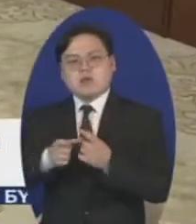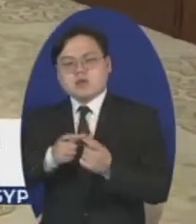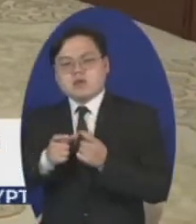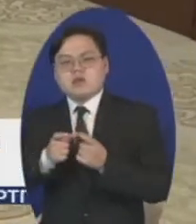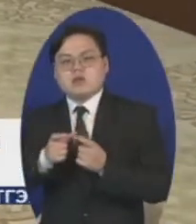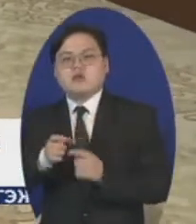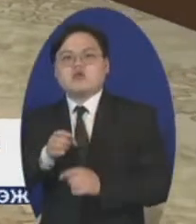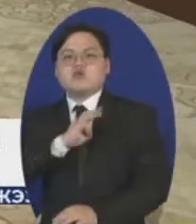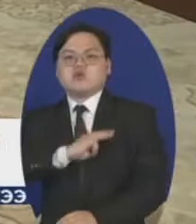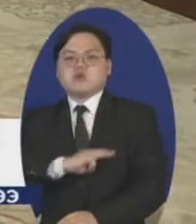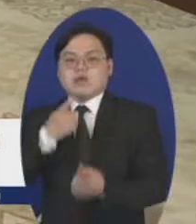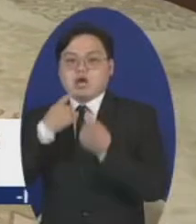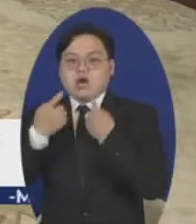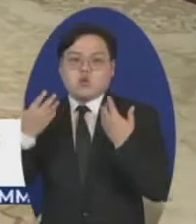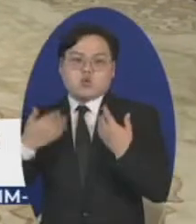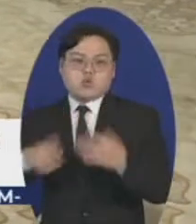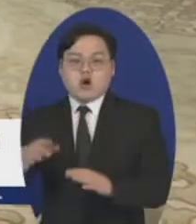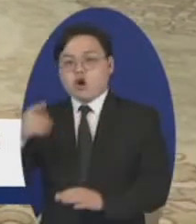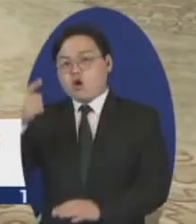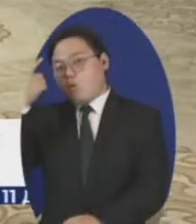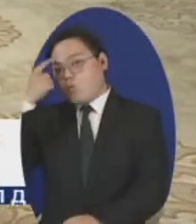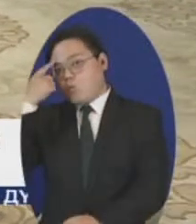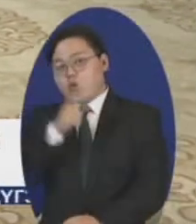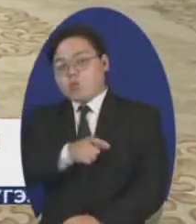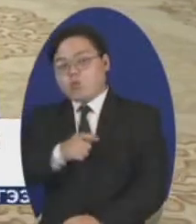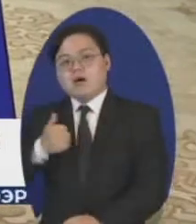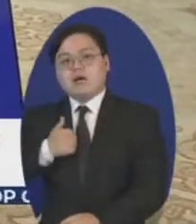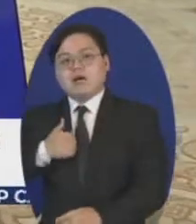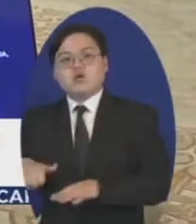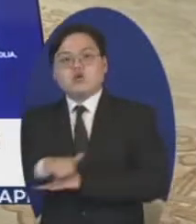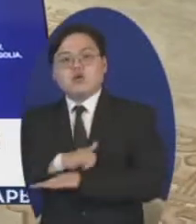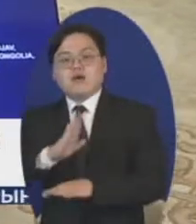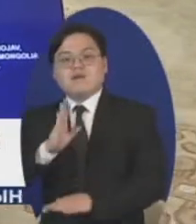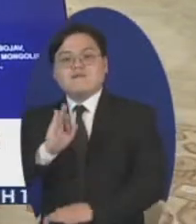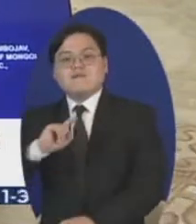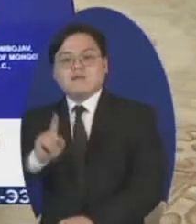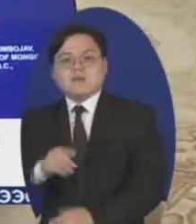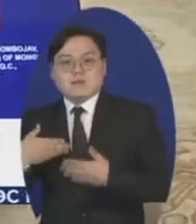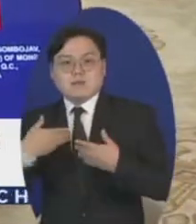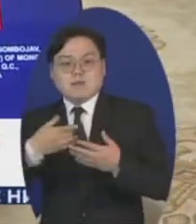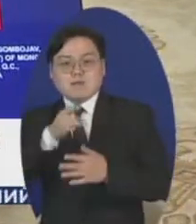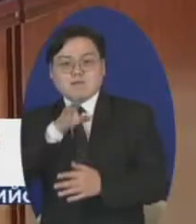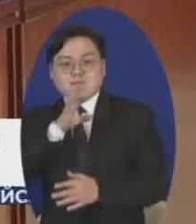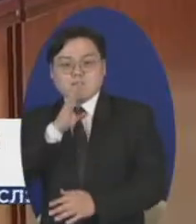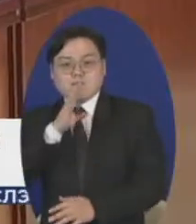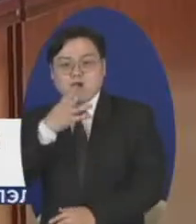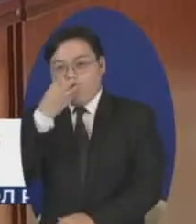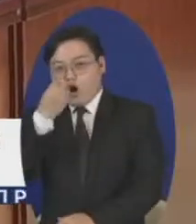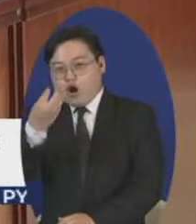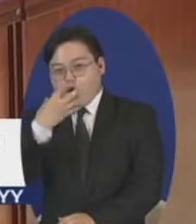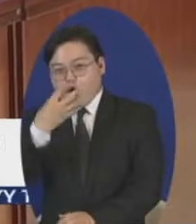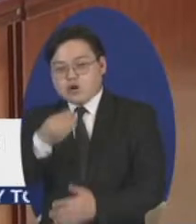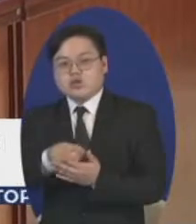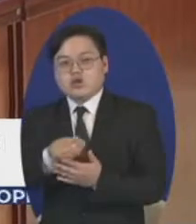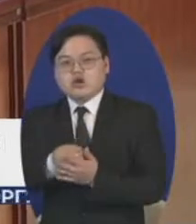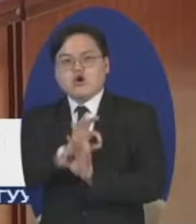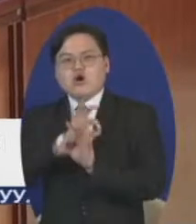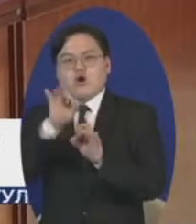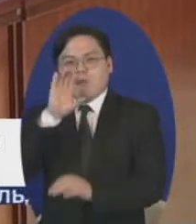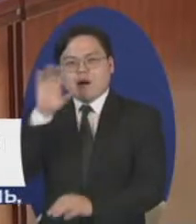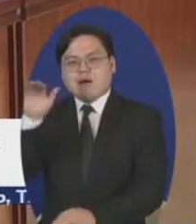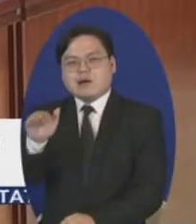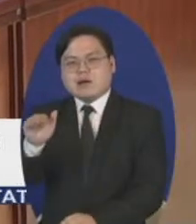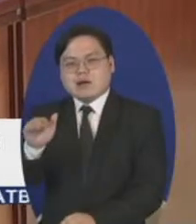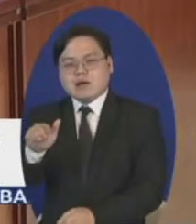чиглэлээр яриа хэлцээ өрнжээ. Тухайлбал монголчууд Канад улс руу виз мэдүүлэхэд Гонконг дох цагаачлал, харьяат дөрвөгстийн яамны хараа байгуулгад